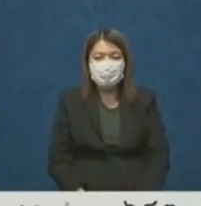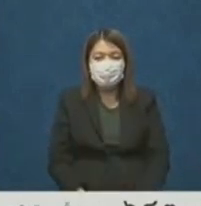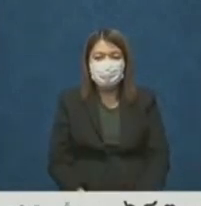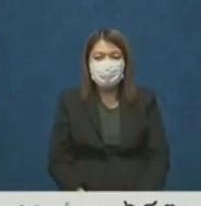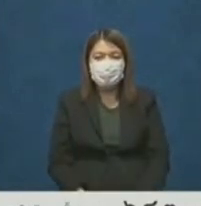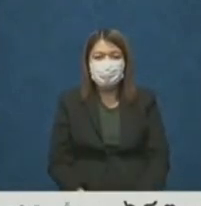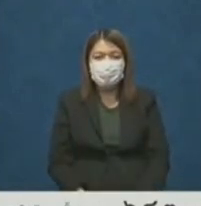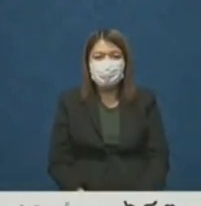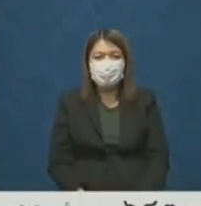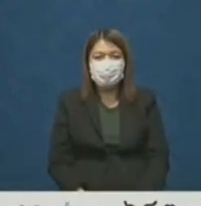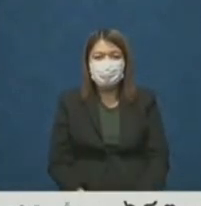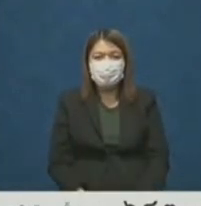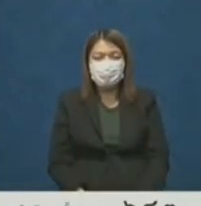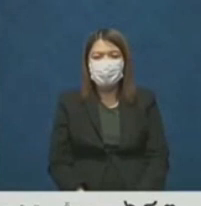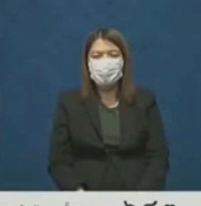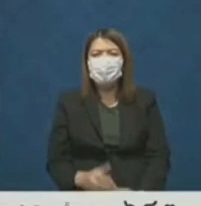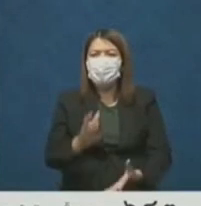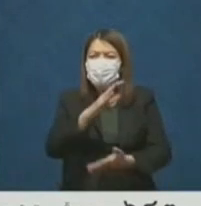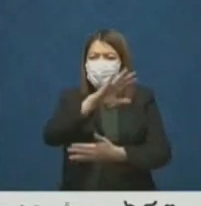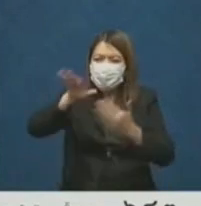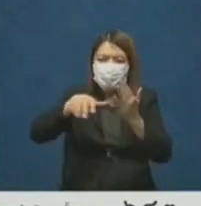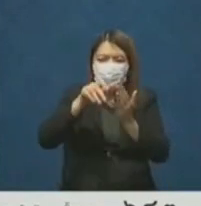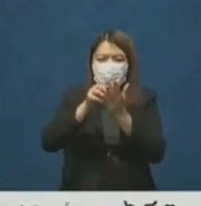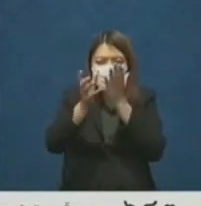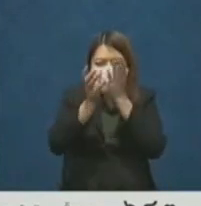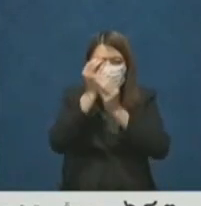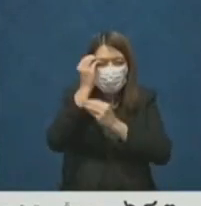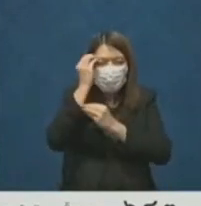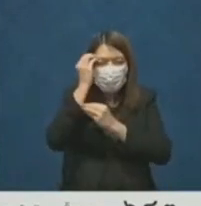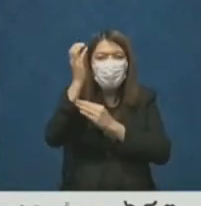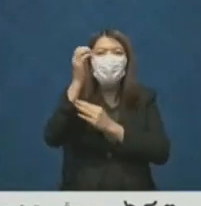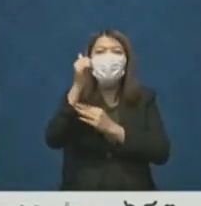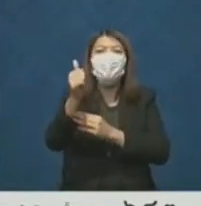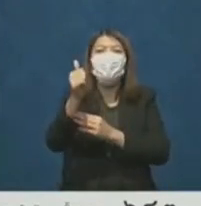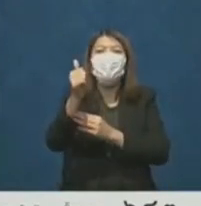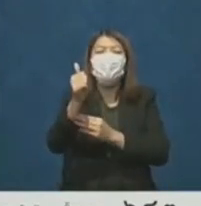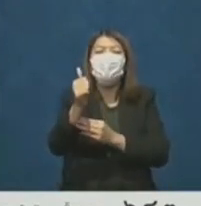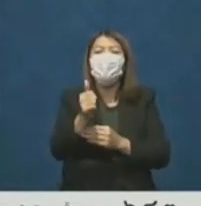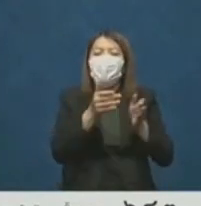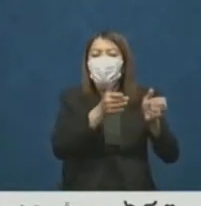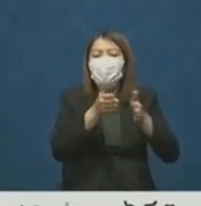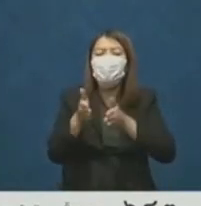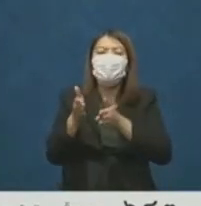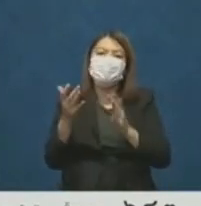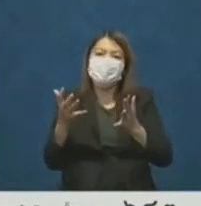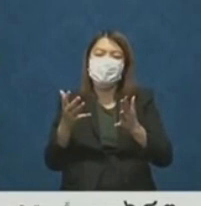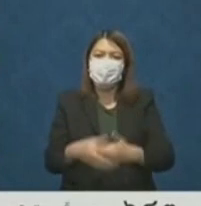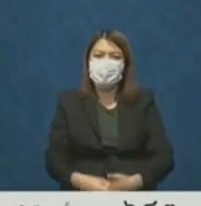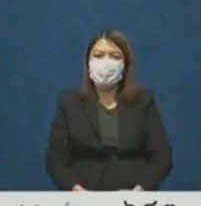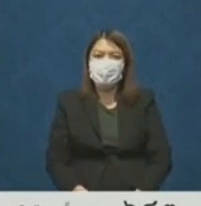ไร Education for all นะครับไม่ใช่ Education for someone หรือ some city